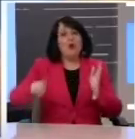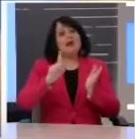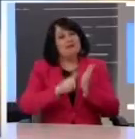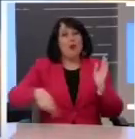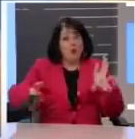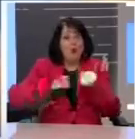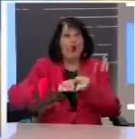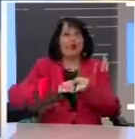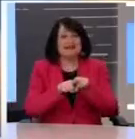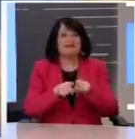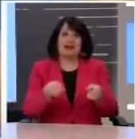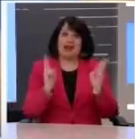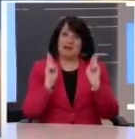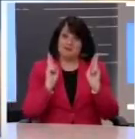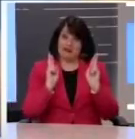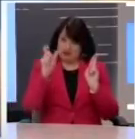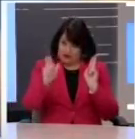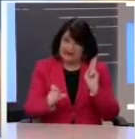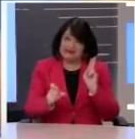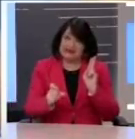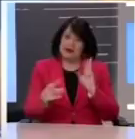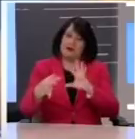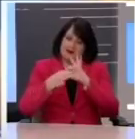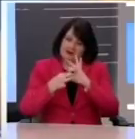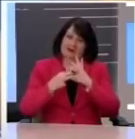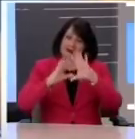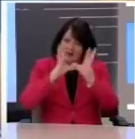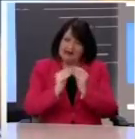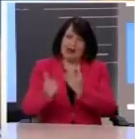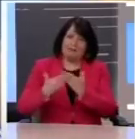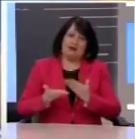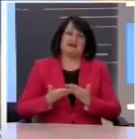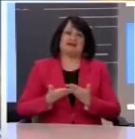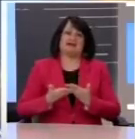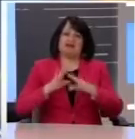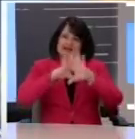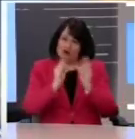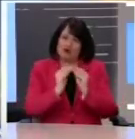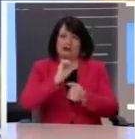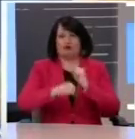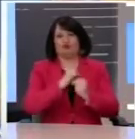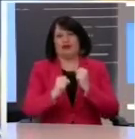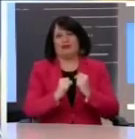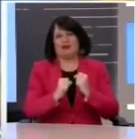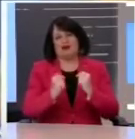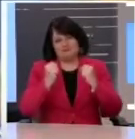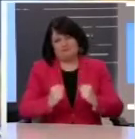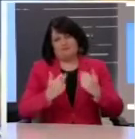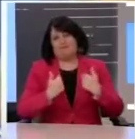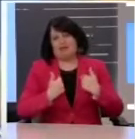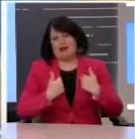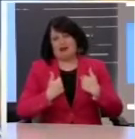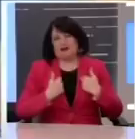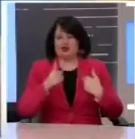αυτό. Ελπίζω να είσαστε με την ευρύτερη έννοια σε αυτή την συλλογική προσπάθεια με το σωστό μέρος, με τη σωστή